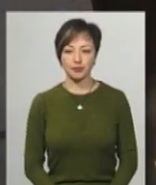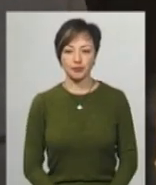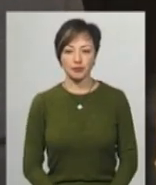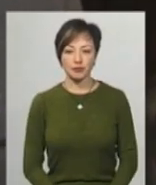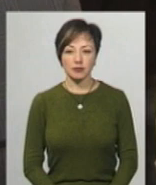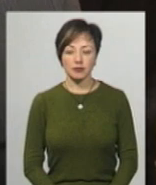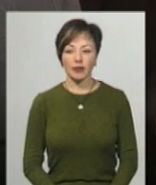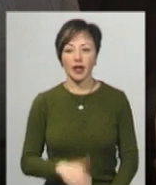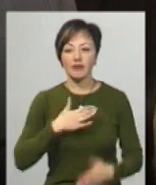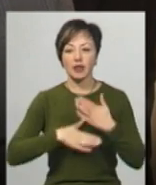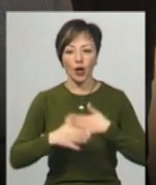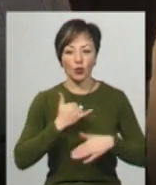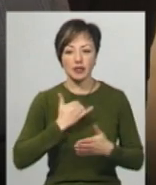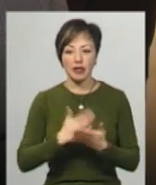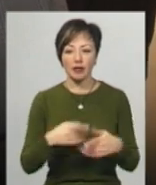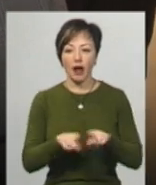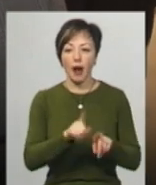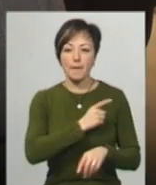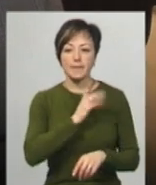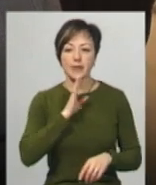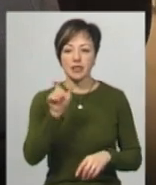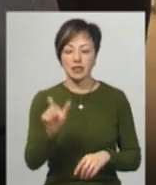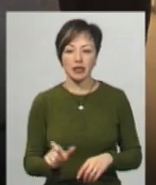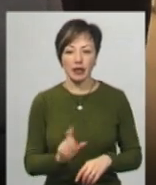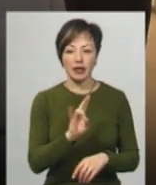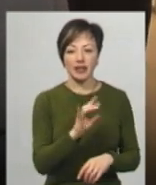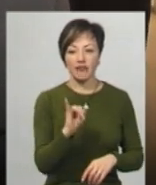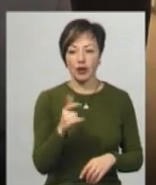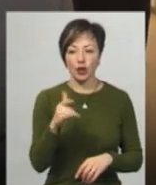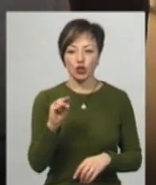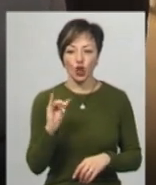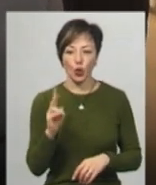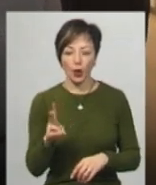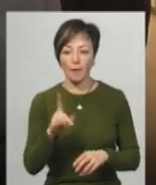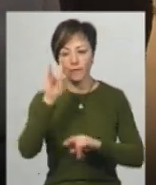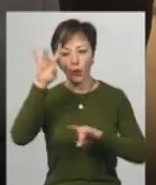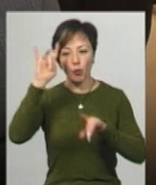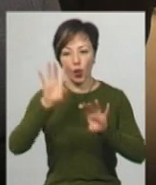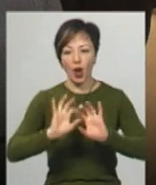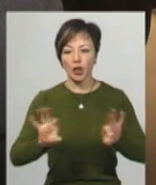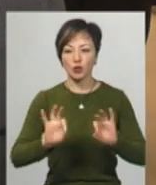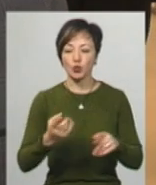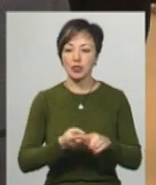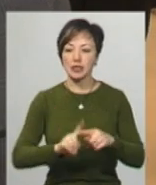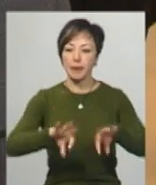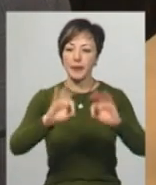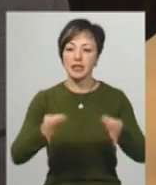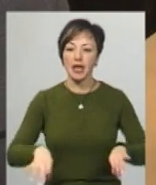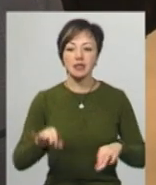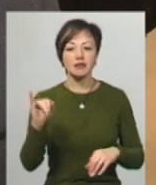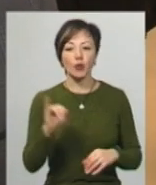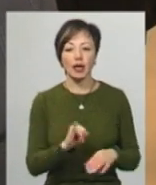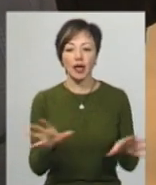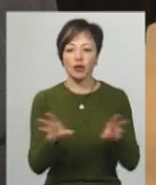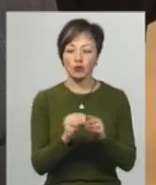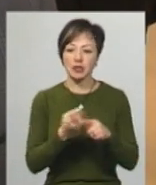Ромасюков. Відрадно, що у нас є така майстриня, як Ніна Іванівна Гончарук, яка популяризує це мистецтво і